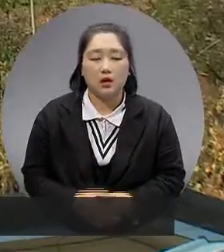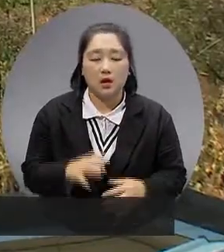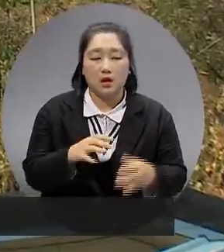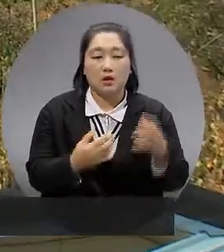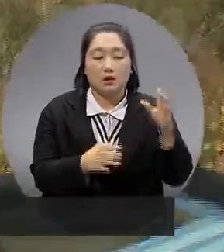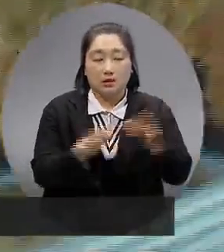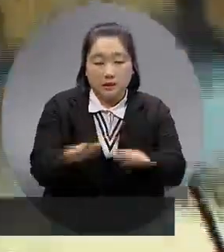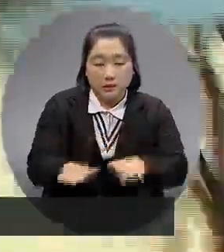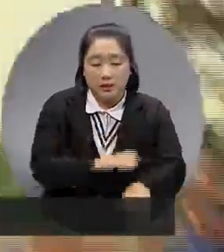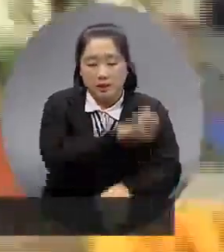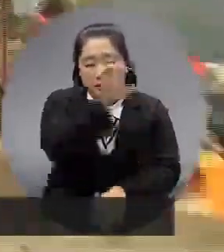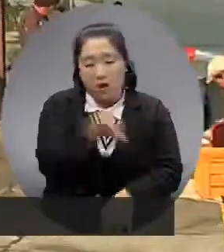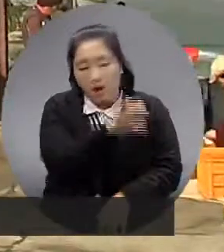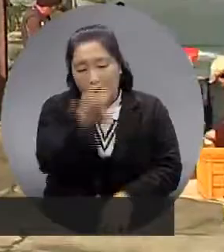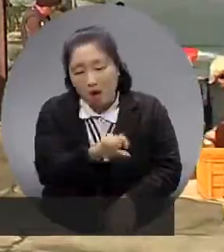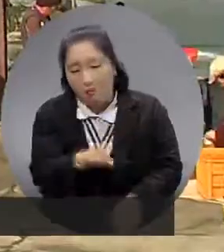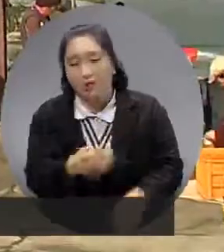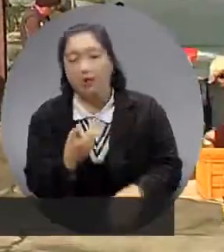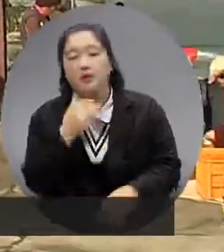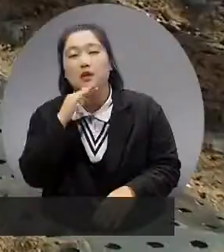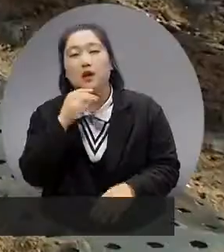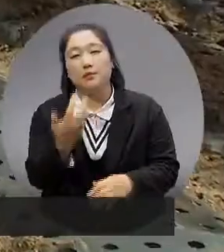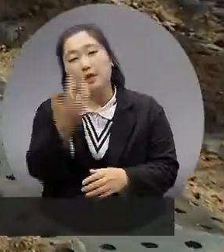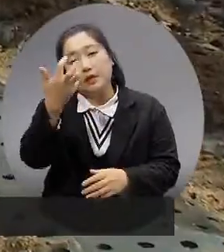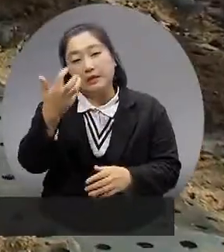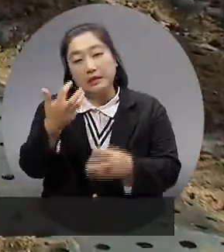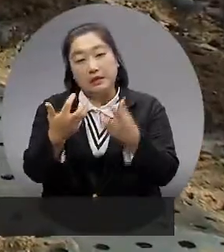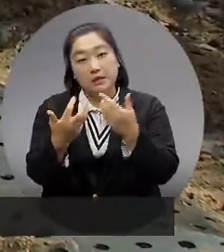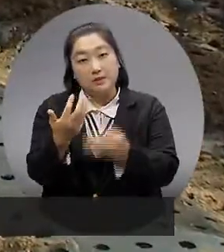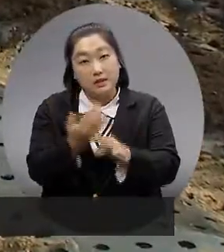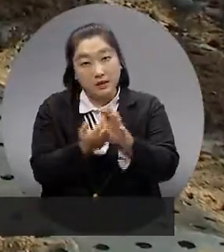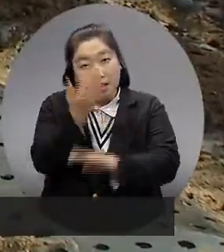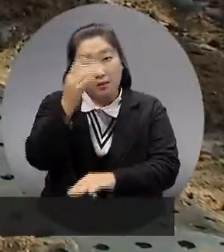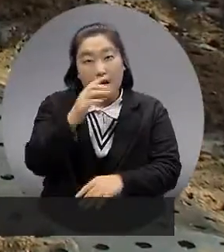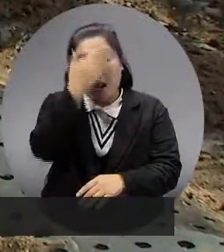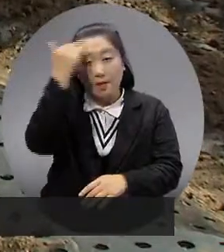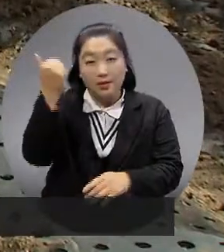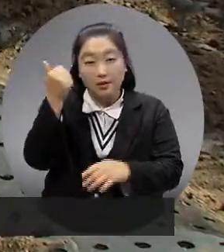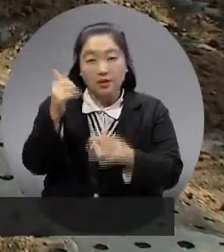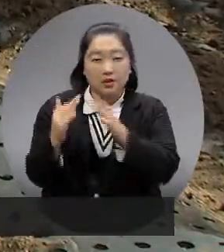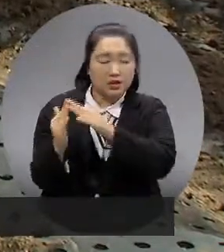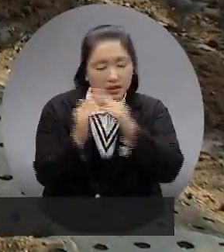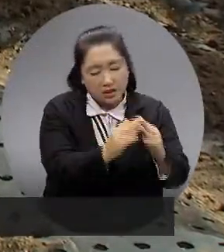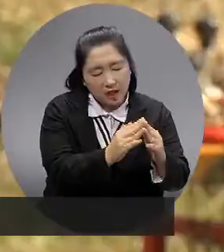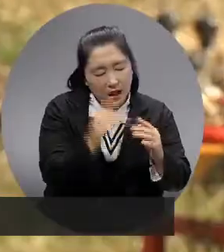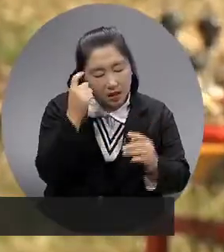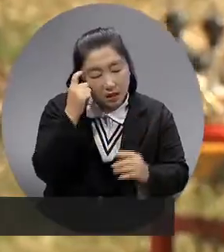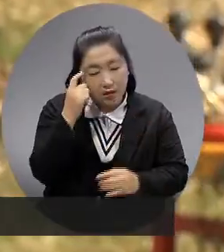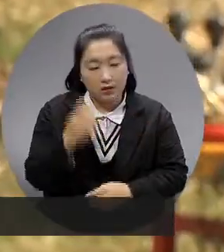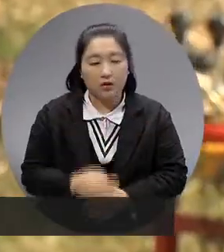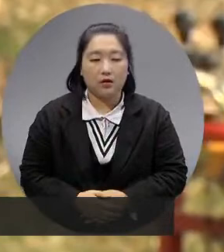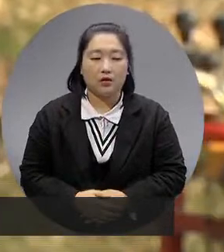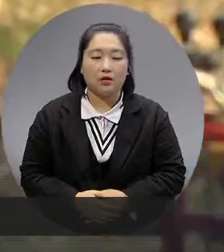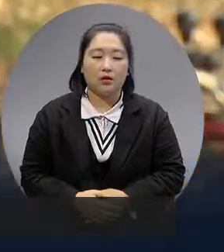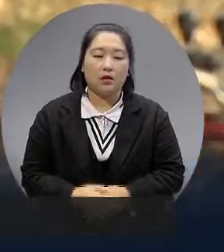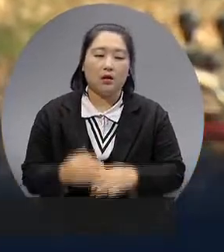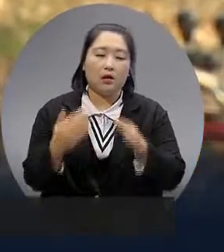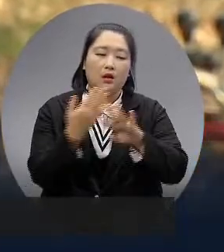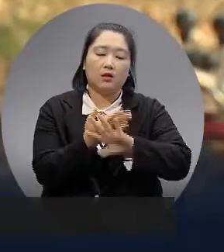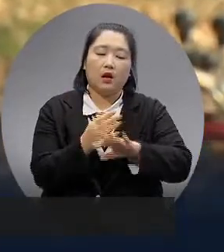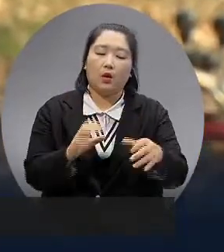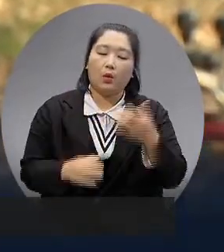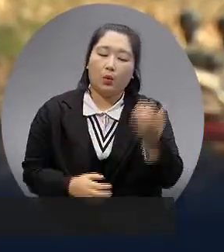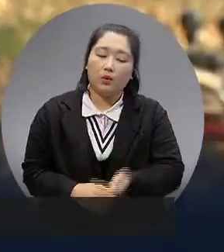반복되는 지진에 80 넘은 할아버지는 평생을 살아온 터전을 다른 곳으로 옮길 생각까지 하기 시작했습니다. 딴 고지로 이사를